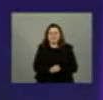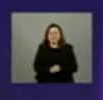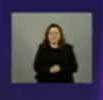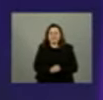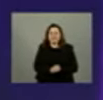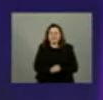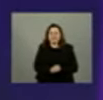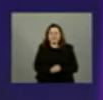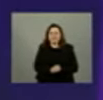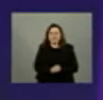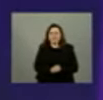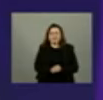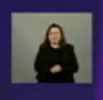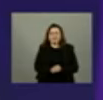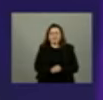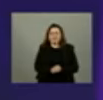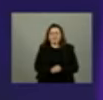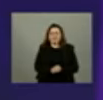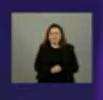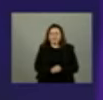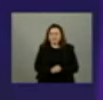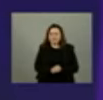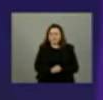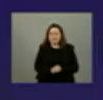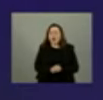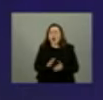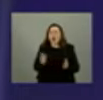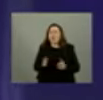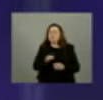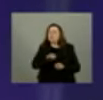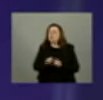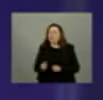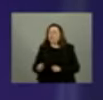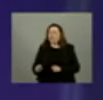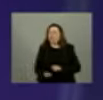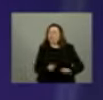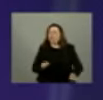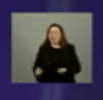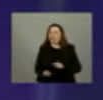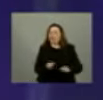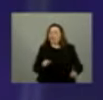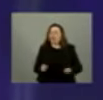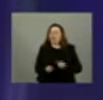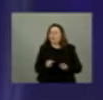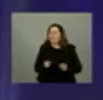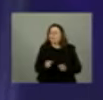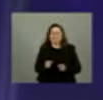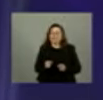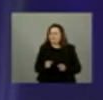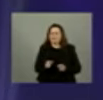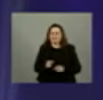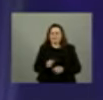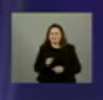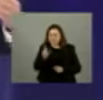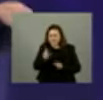στο σημερινό ΣΥΡΙΖΑ προς μία κατεύθυνση. Αυτά δεν έχουν φανεί μέχρι τώρα. Άρα λοιπόν κατά τη δική μου ματιά,